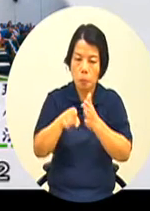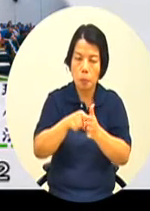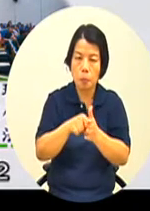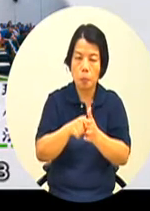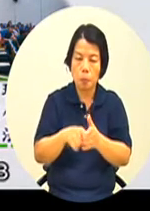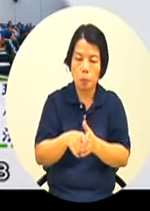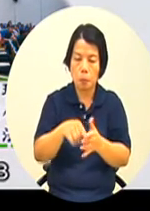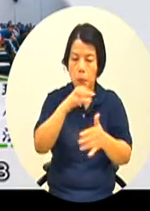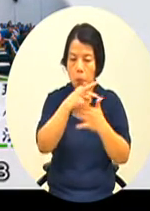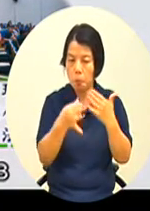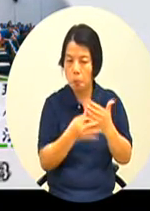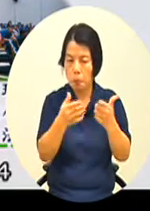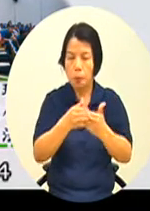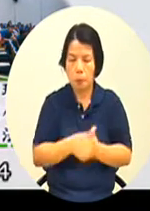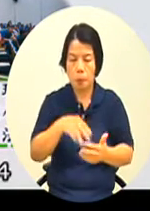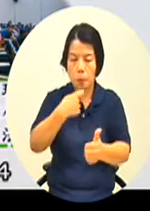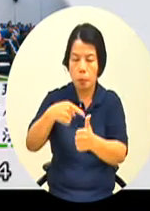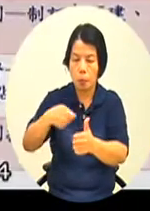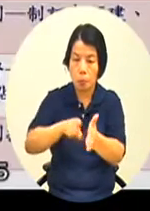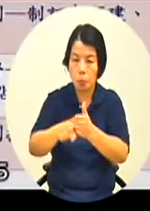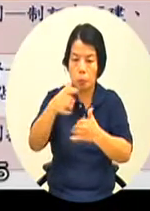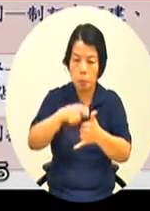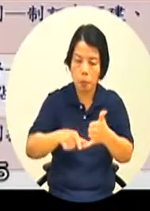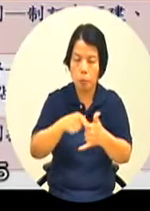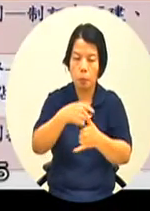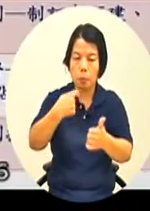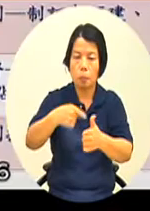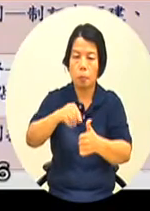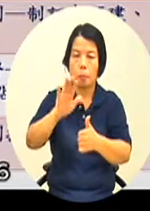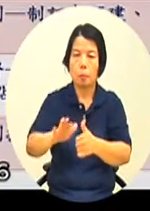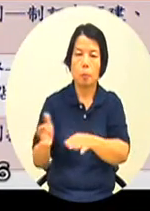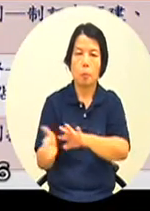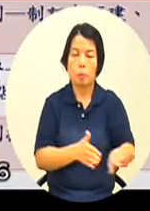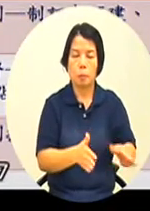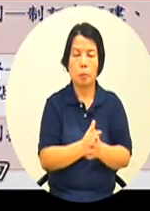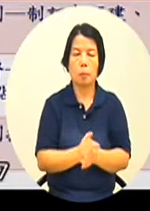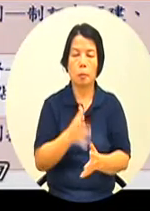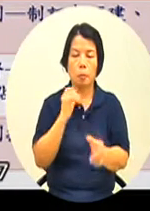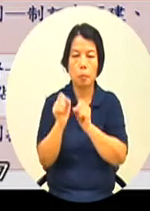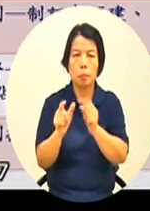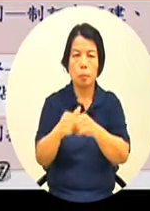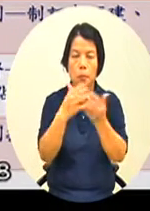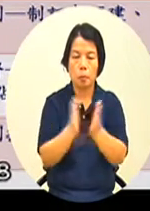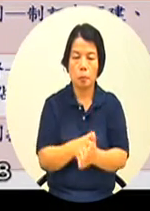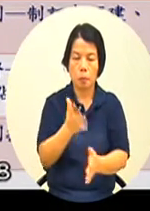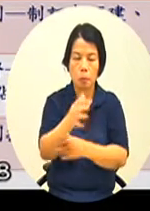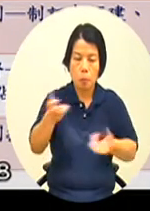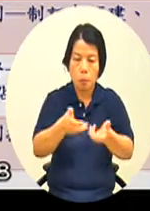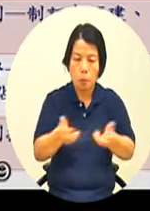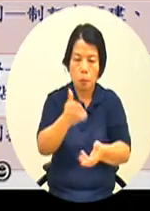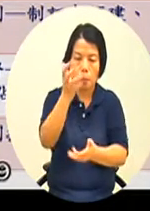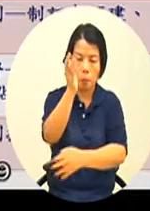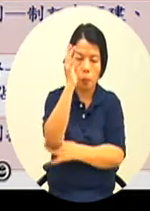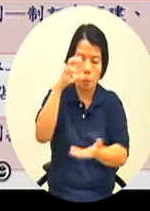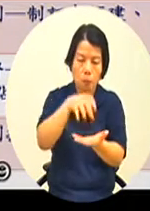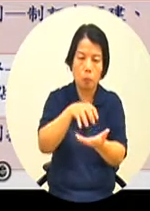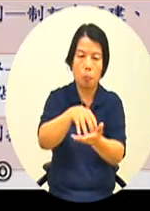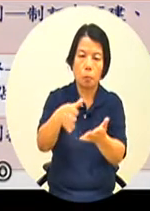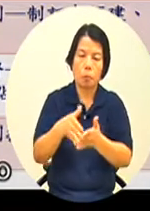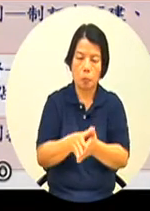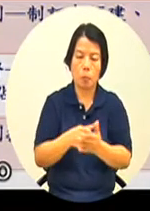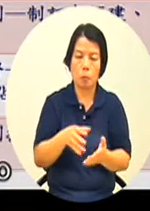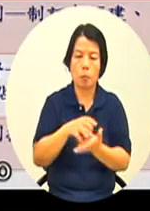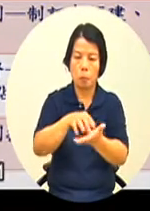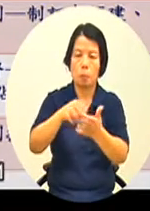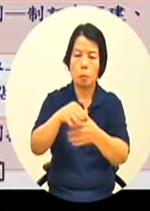动。有关于社会参与方面，我们有针对于建造执照及使用执照核发的作业，我们办